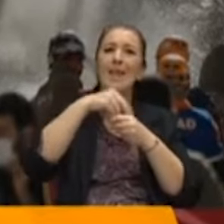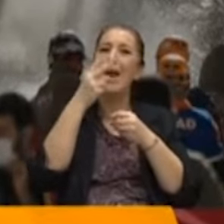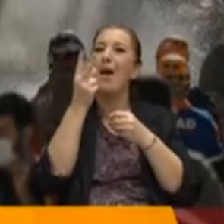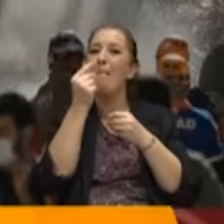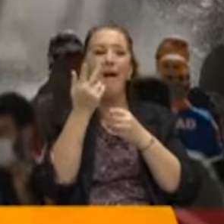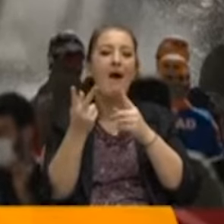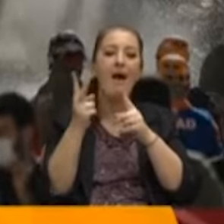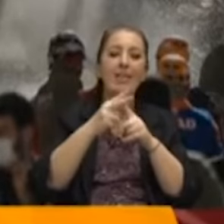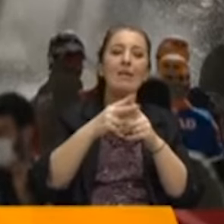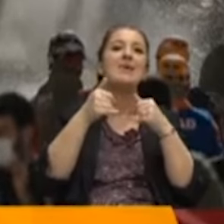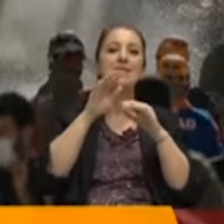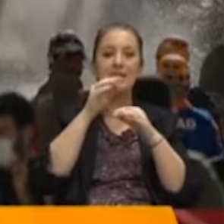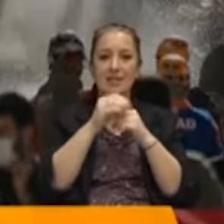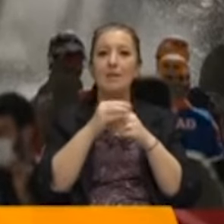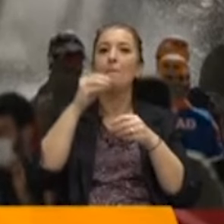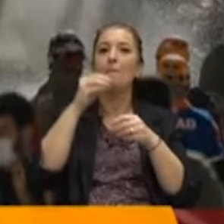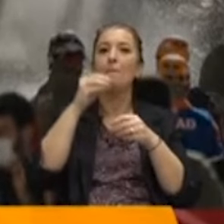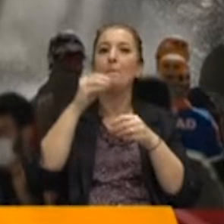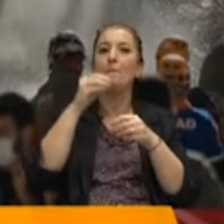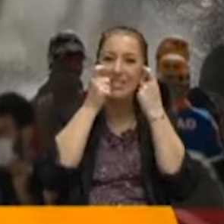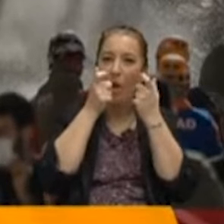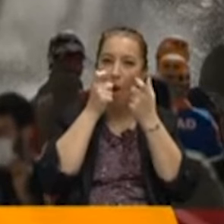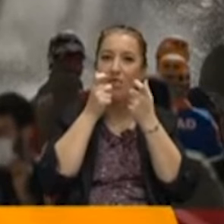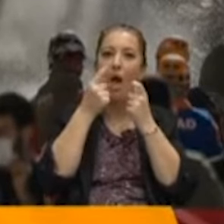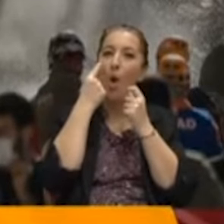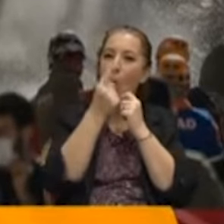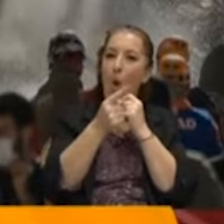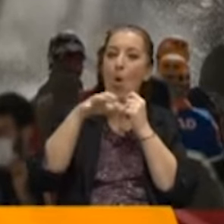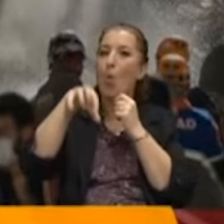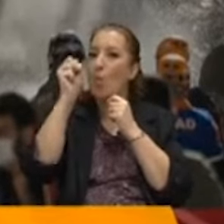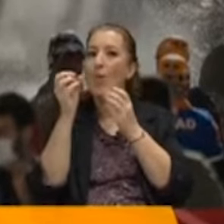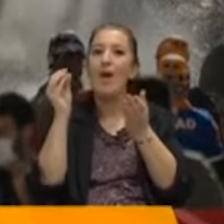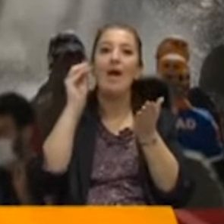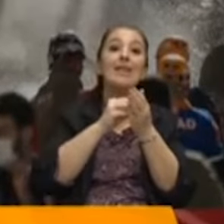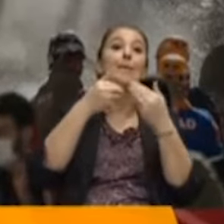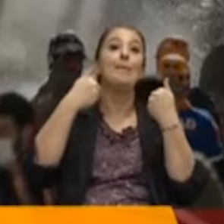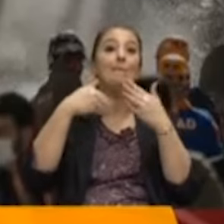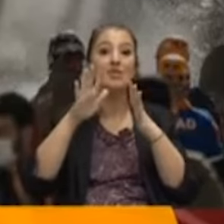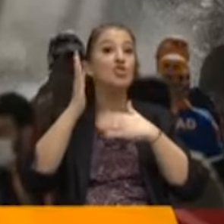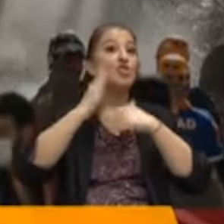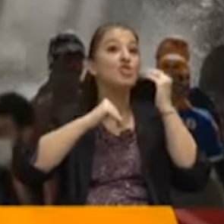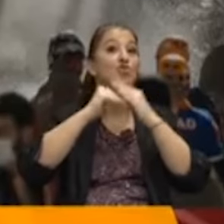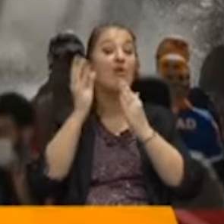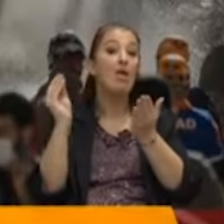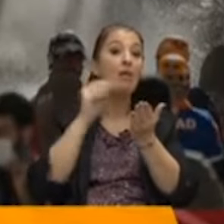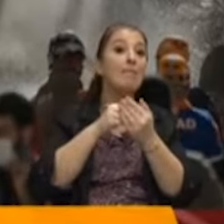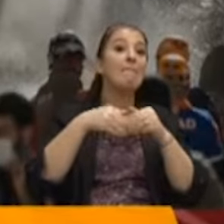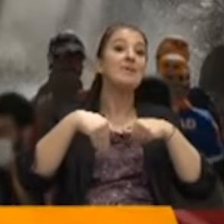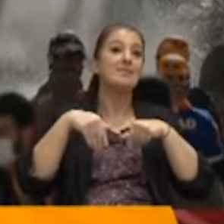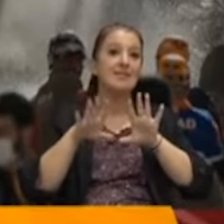katmazsanız, içine sigortacılık kurumlarını katmazsanız, içine inşaat sektörlerini